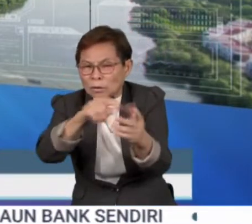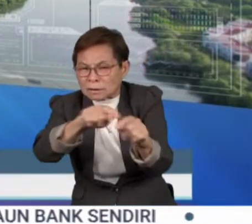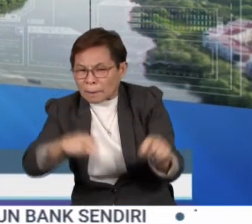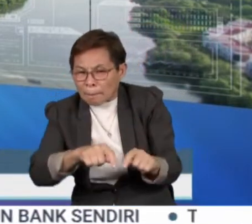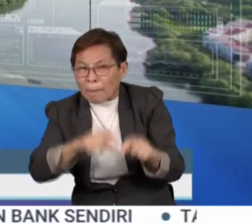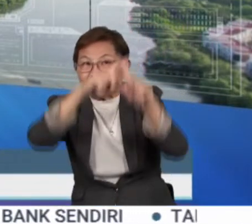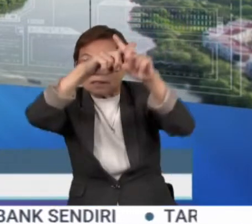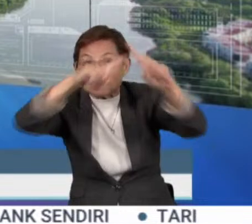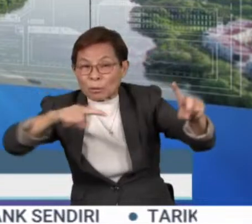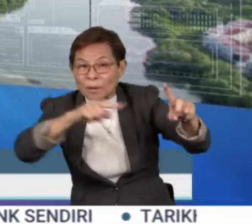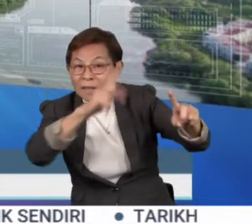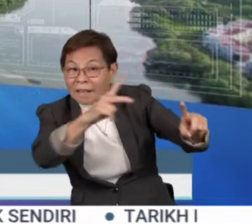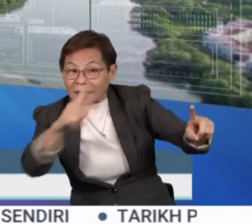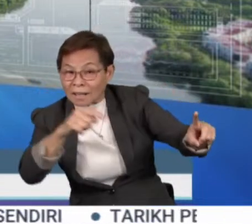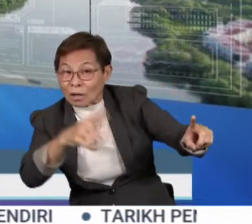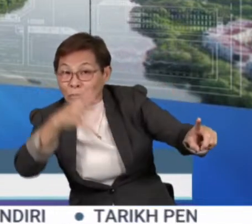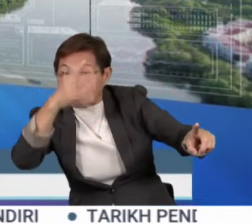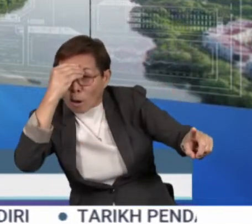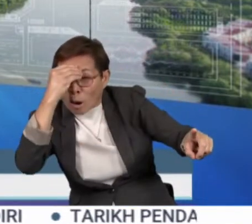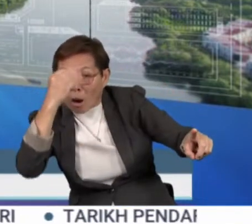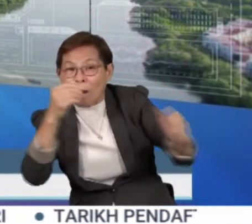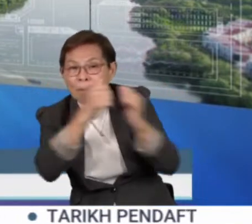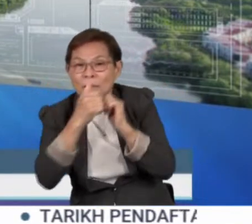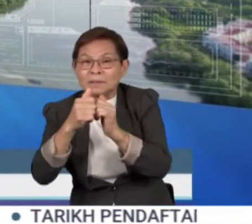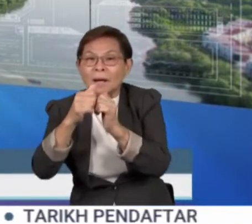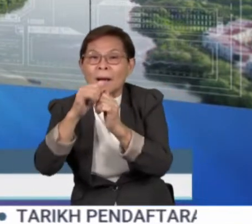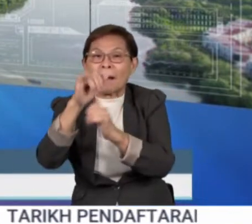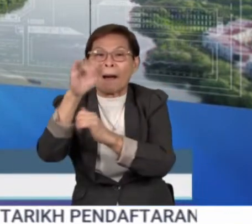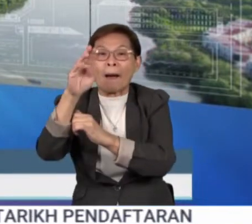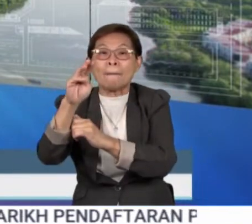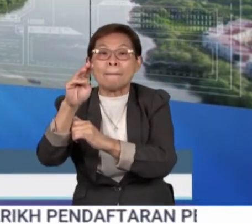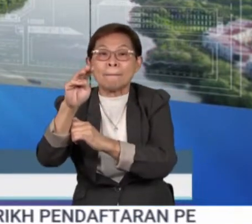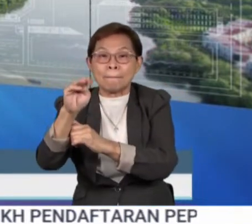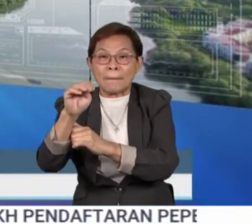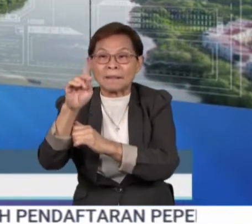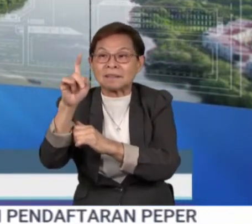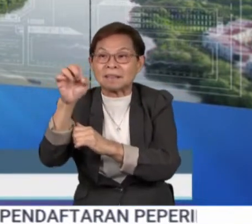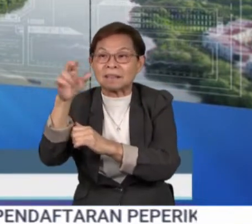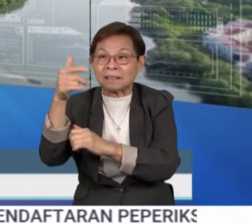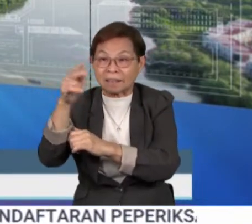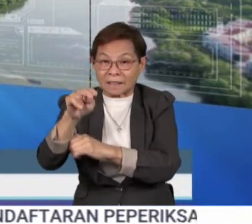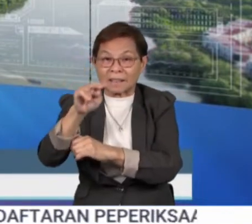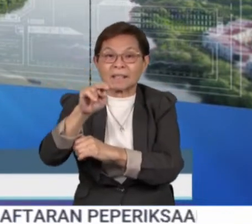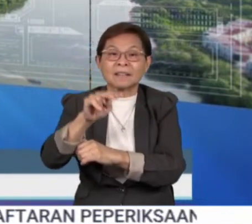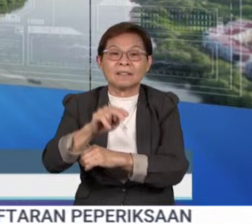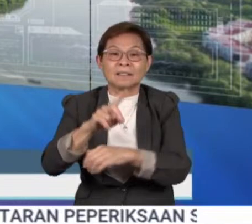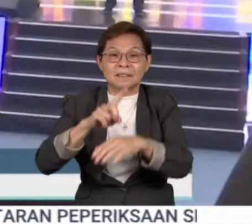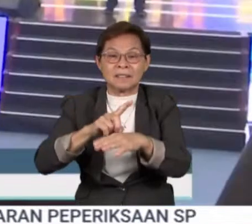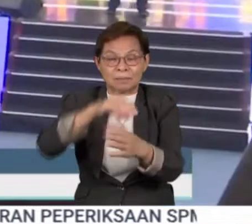Recital UMS Kota Kinabalu, kita terus saja bersama dengan Magdalena Depol di lokasi. Mac.